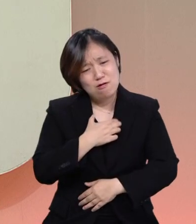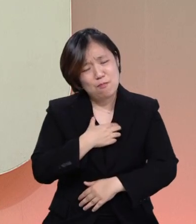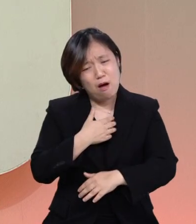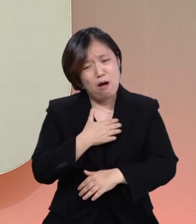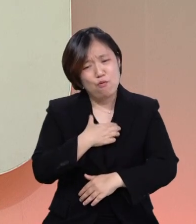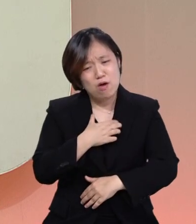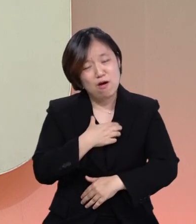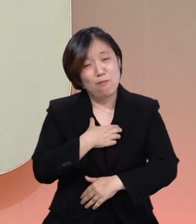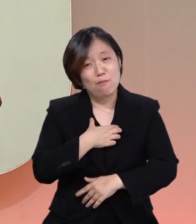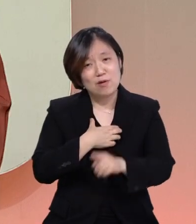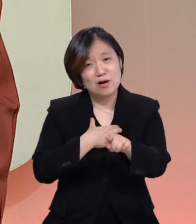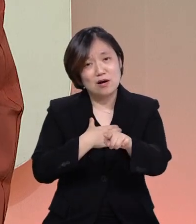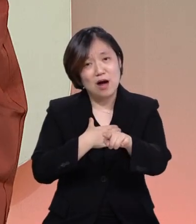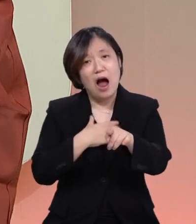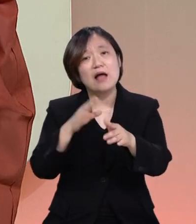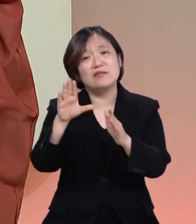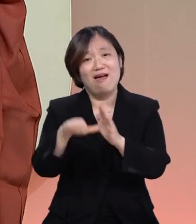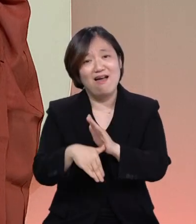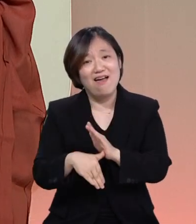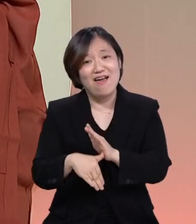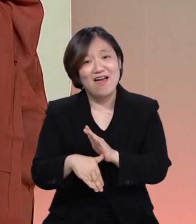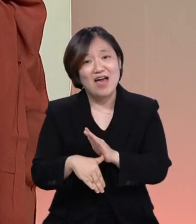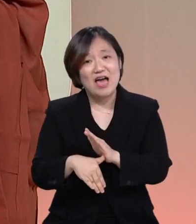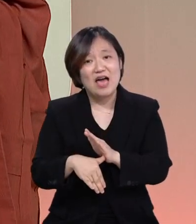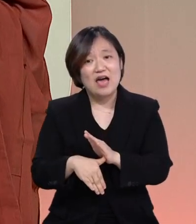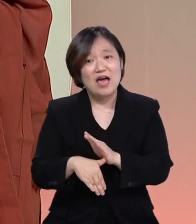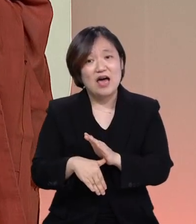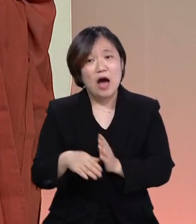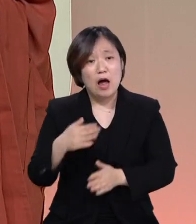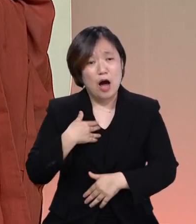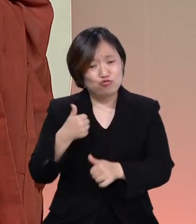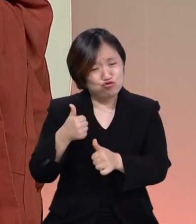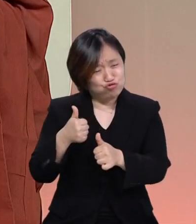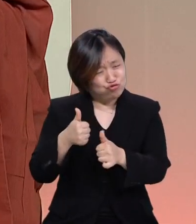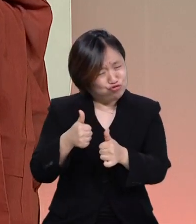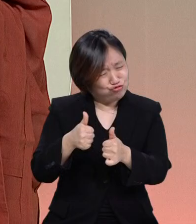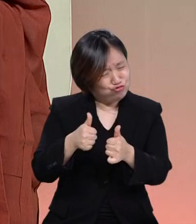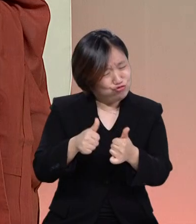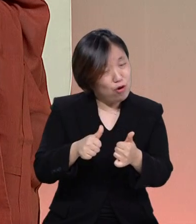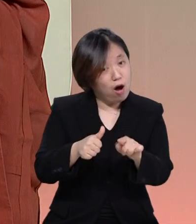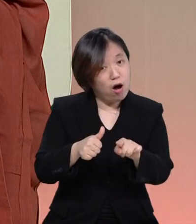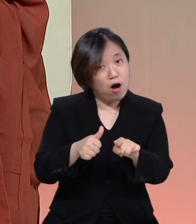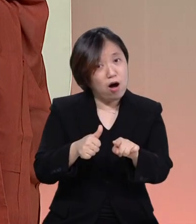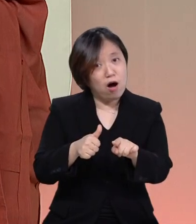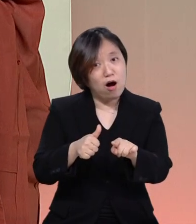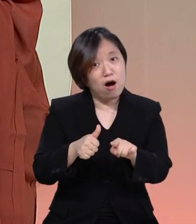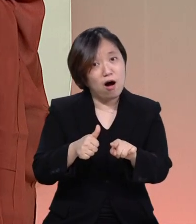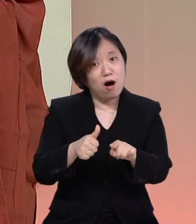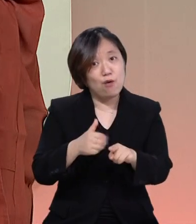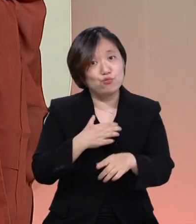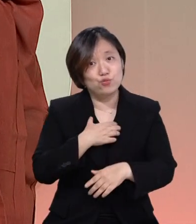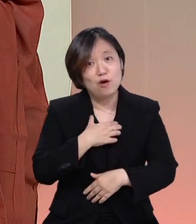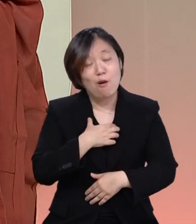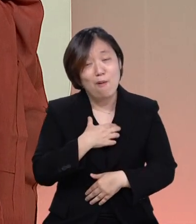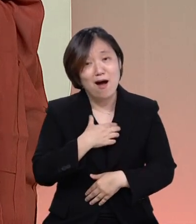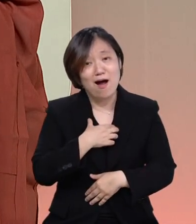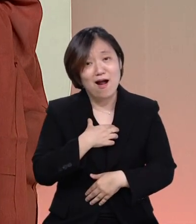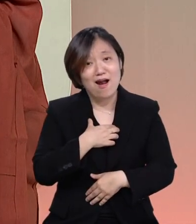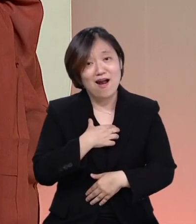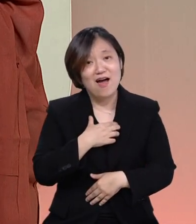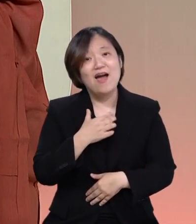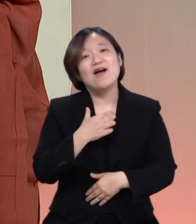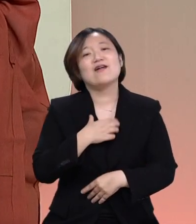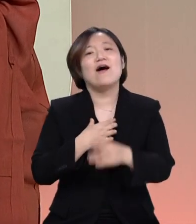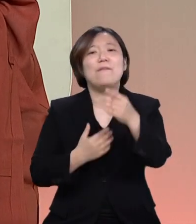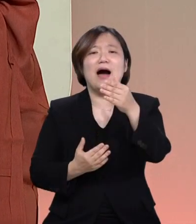상황에 정말 지금이 순간 목숨에 핵가닥하고 넘어가도 정말 어찌할 수 없는